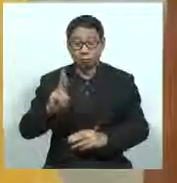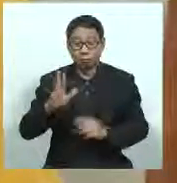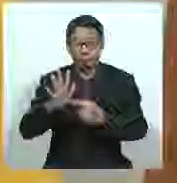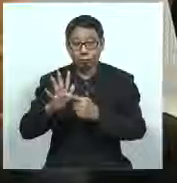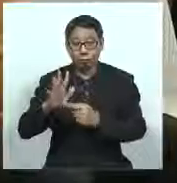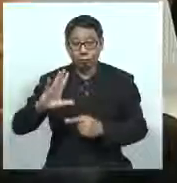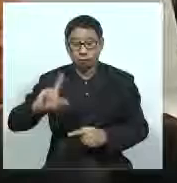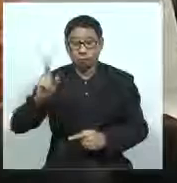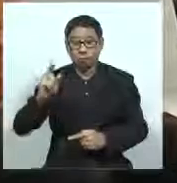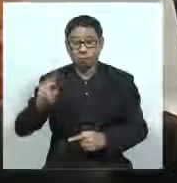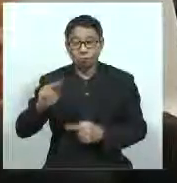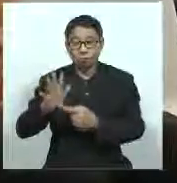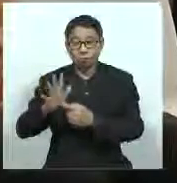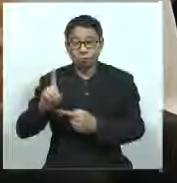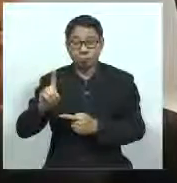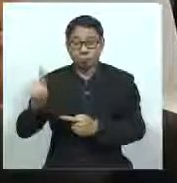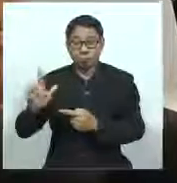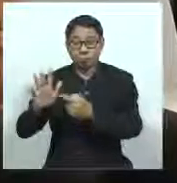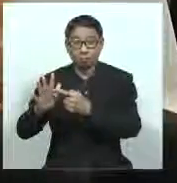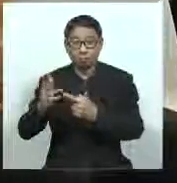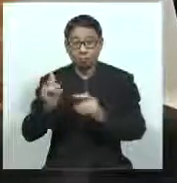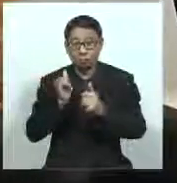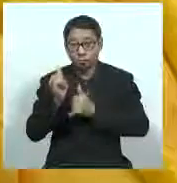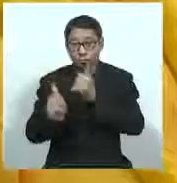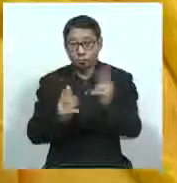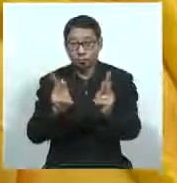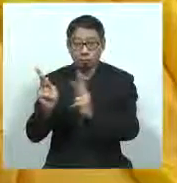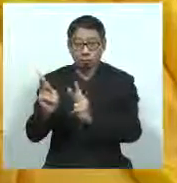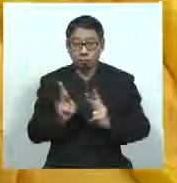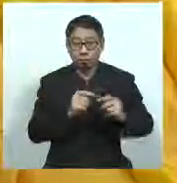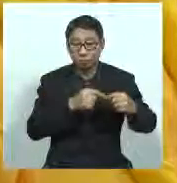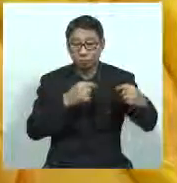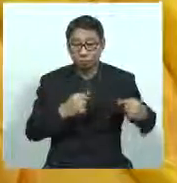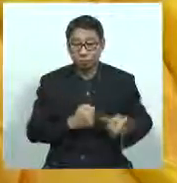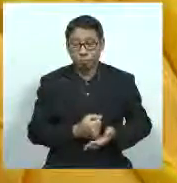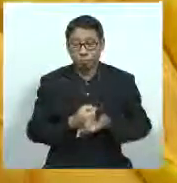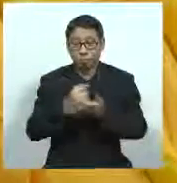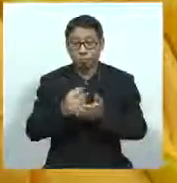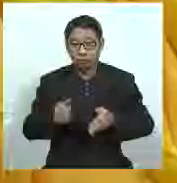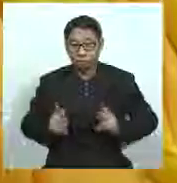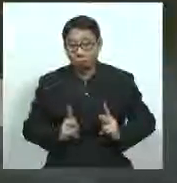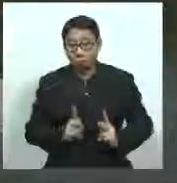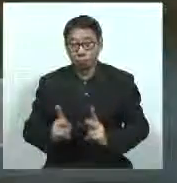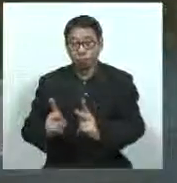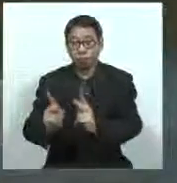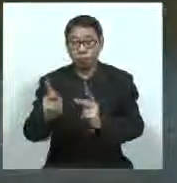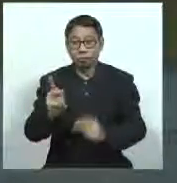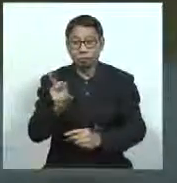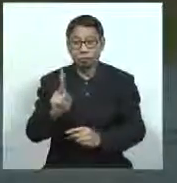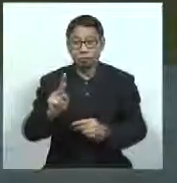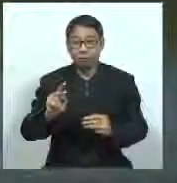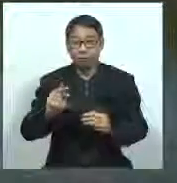รวิหารเพื่อตรวจเยี่ยมกิจกรรมจิตอาสาพัฒนาคูคลองที่บริเวณคลองหลอดหรือคลองคูเมื